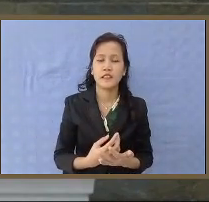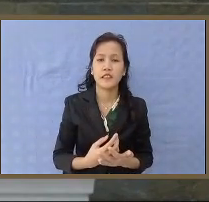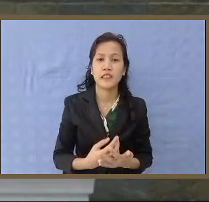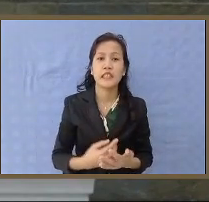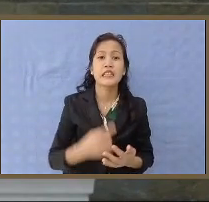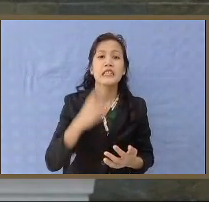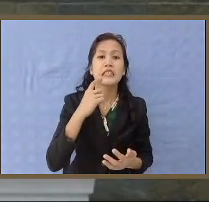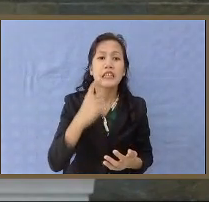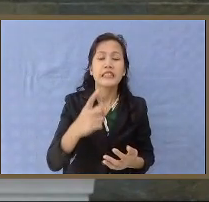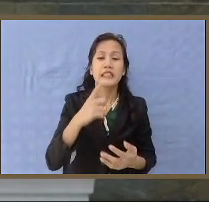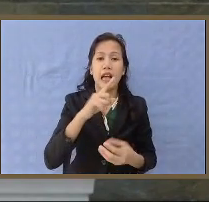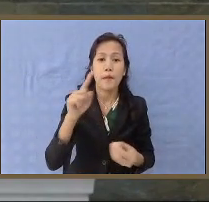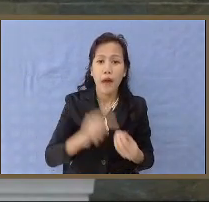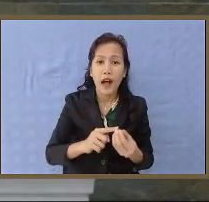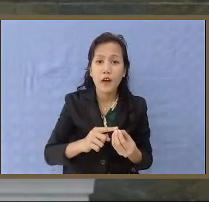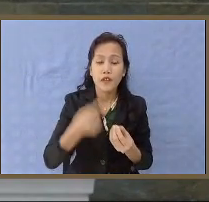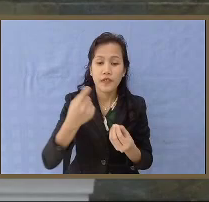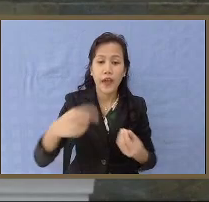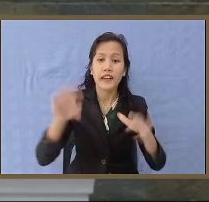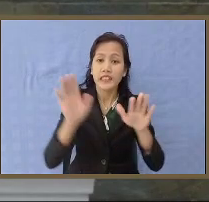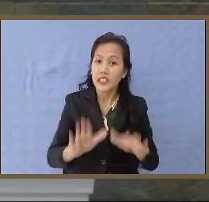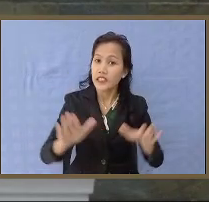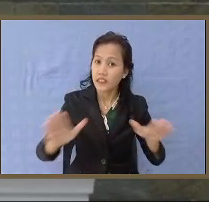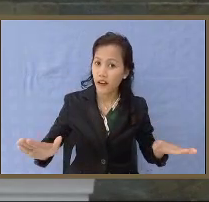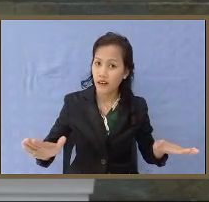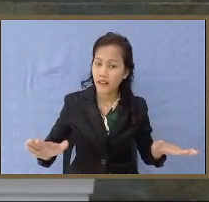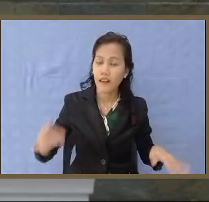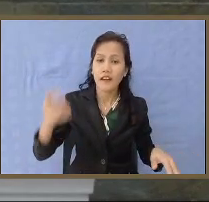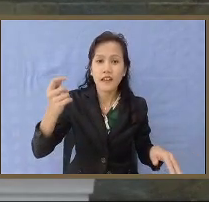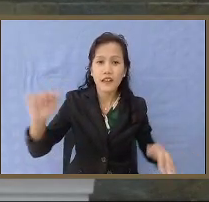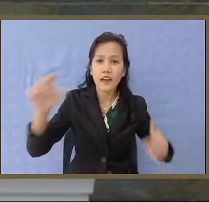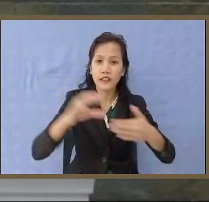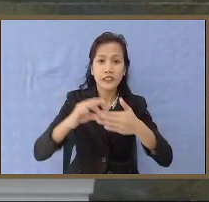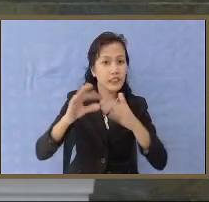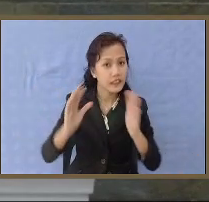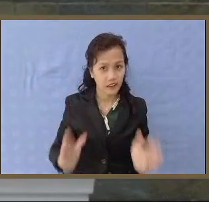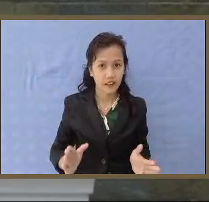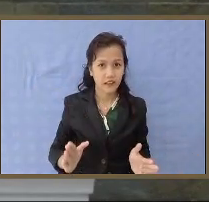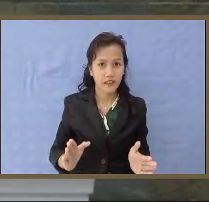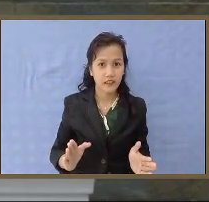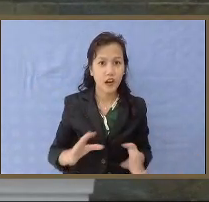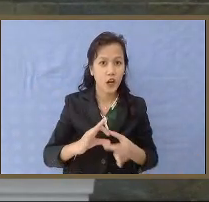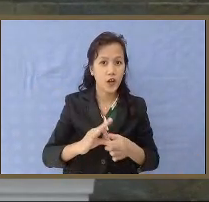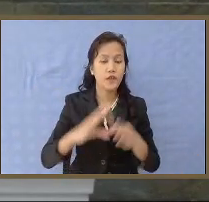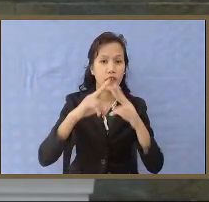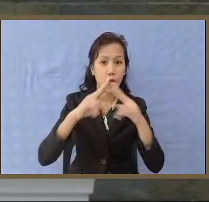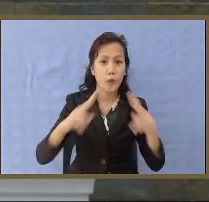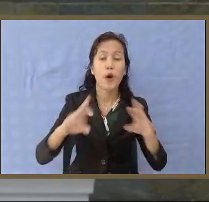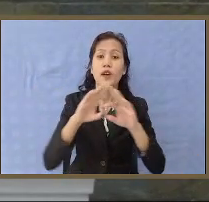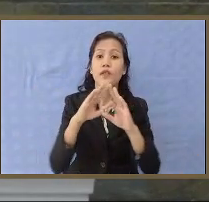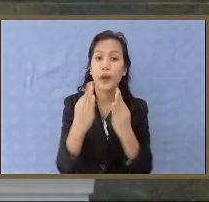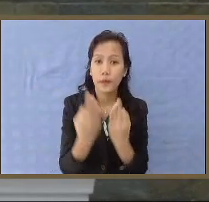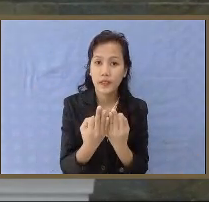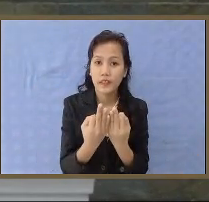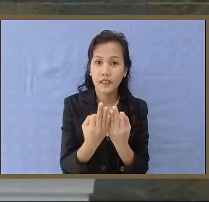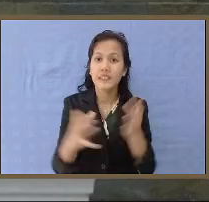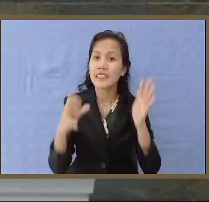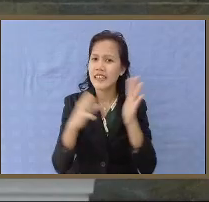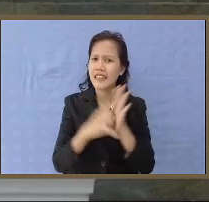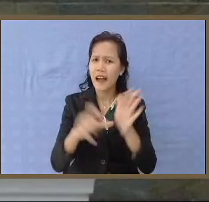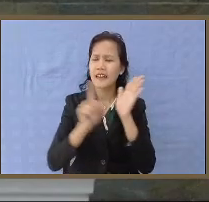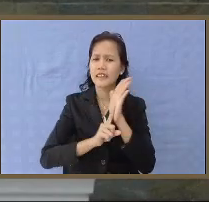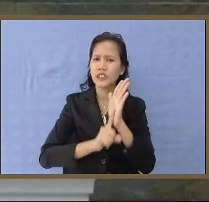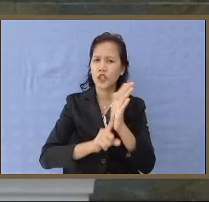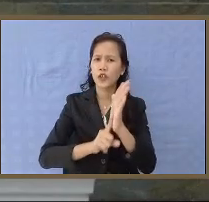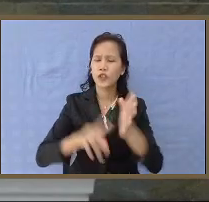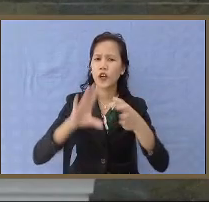speaks about the children and the leader of the home, the watchman. Okay? And ipinapakita po rito kung ano